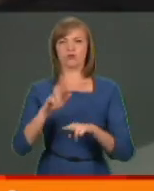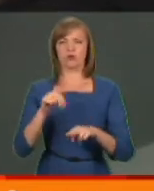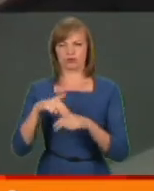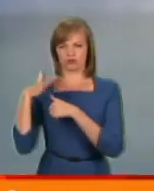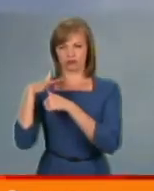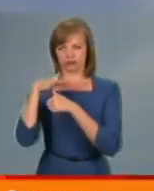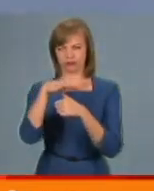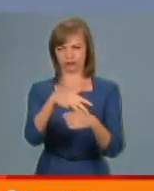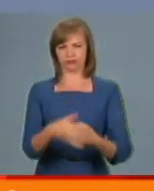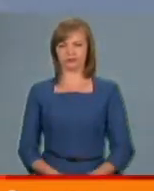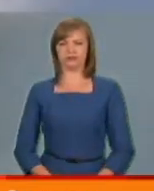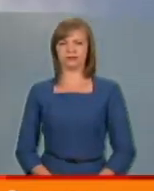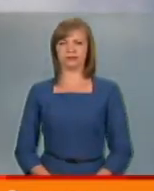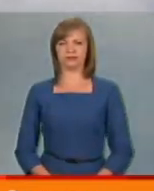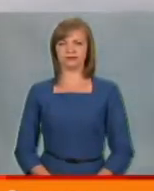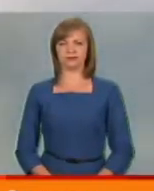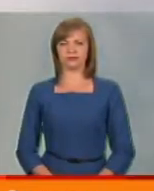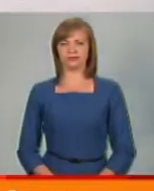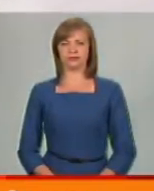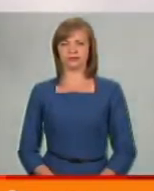поліційний гвинтокрил.